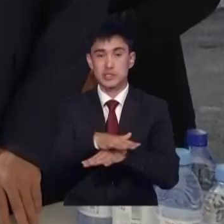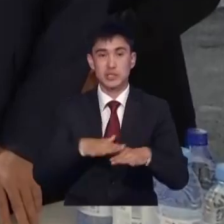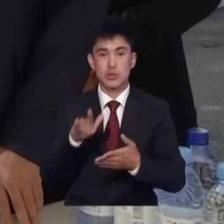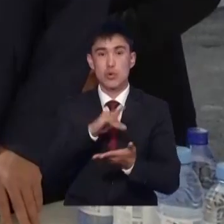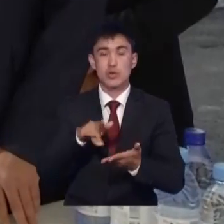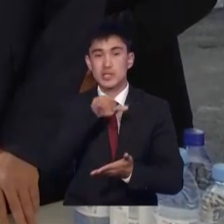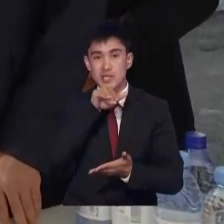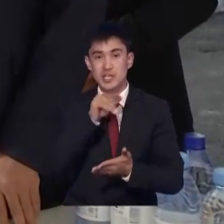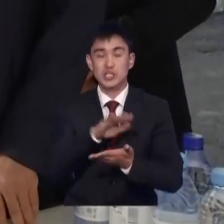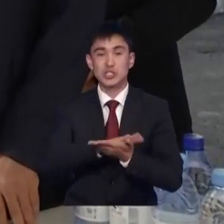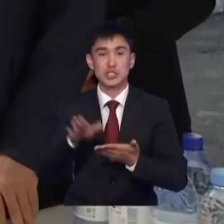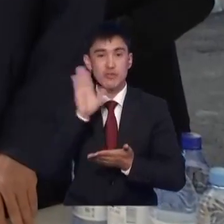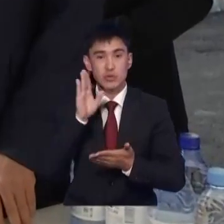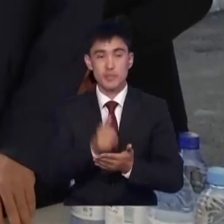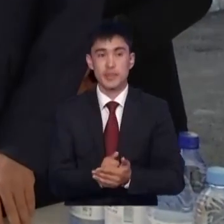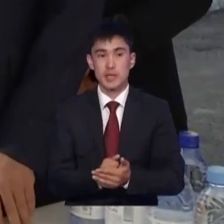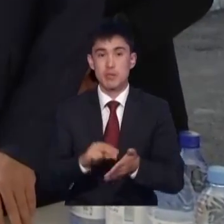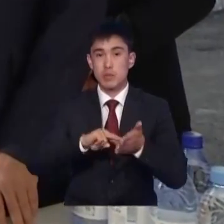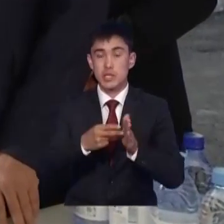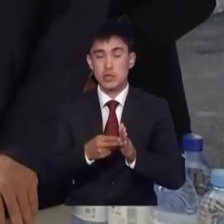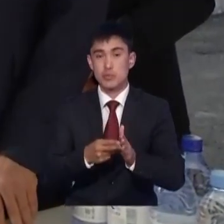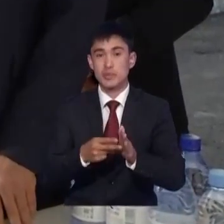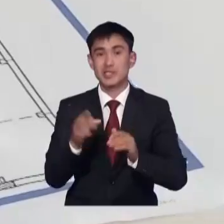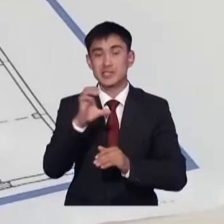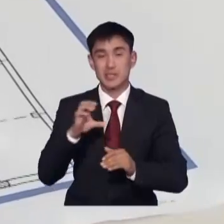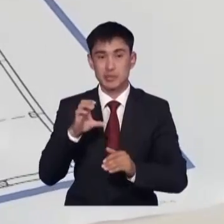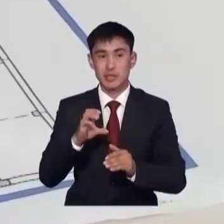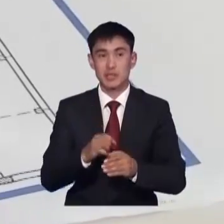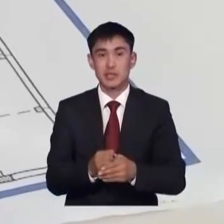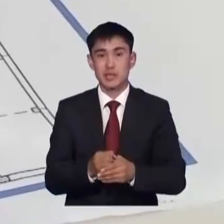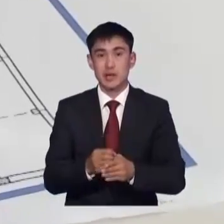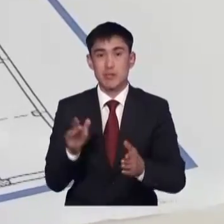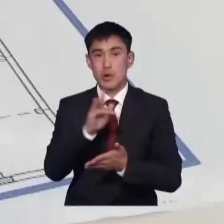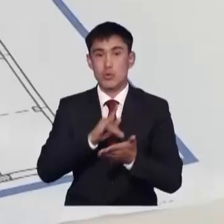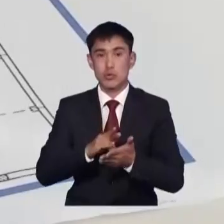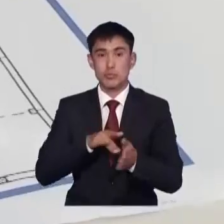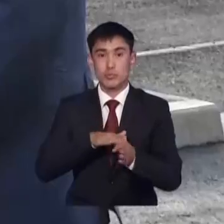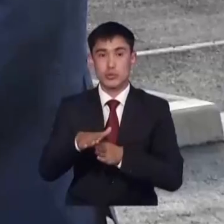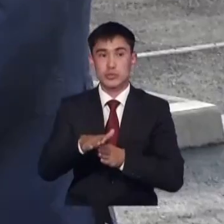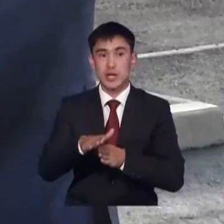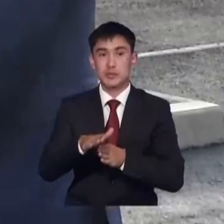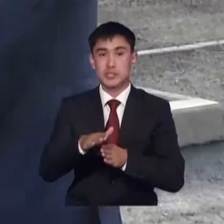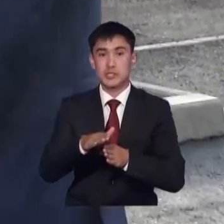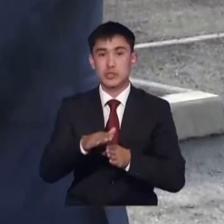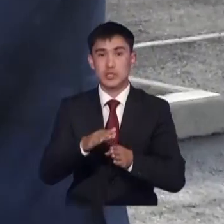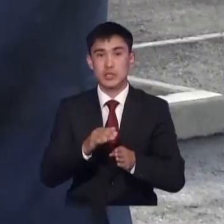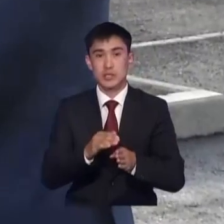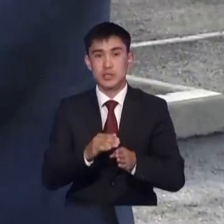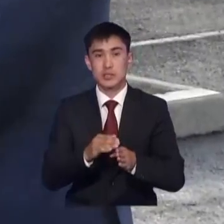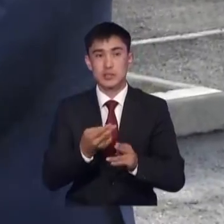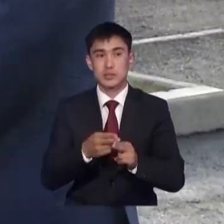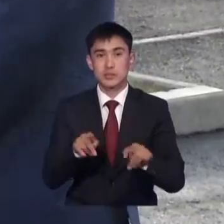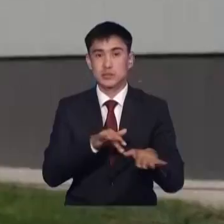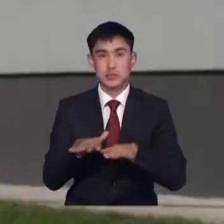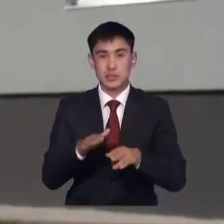города чистой питьевой водой планируем всё это на сентябрь Кроме того по городу будут полностью заменены около 400 вентилей